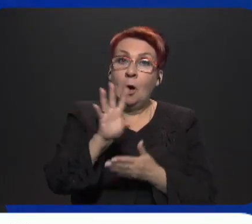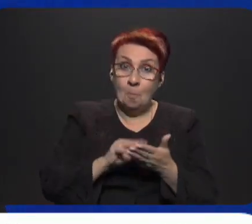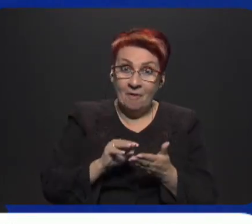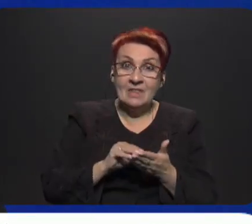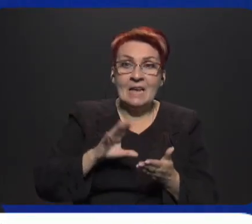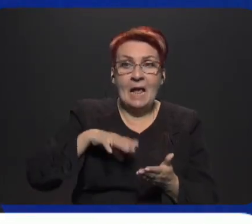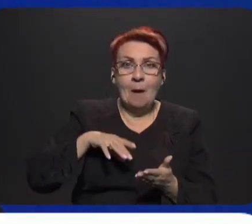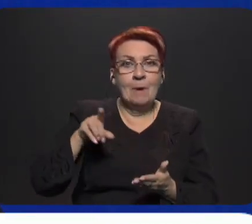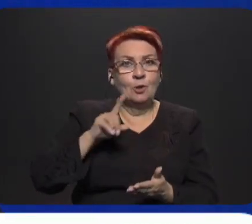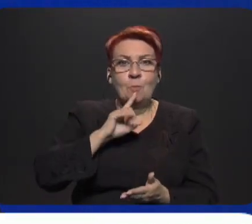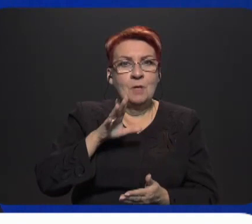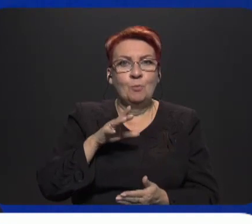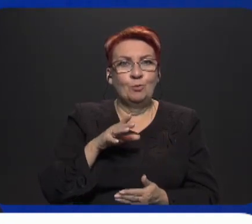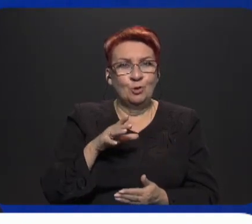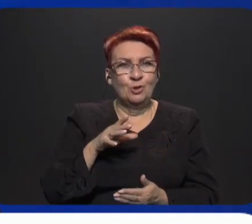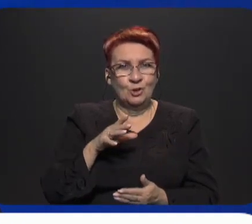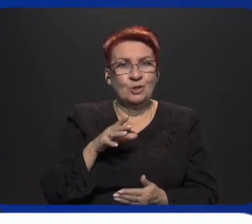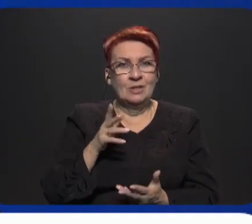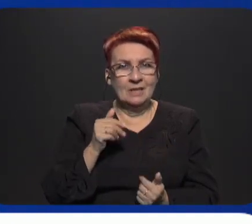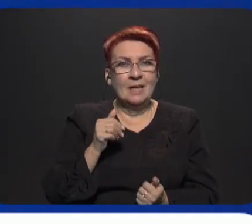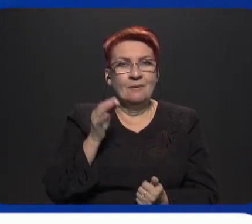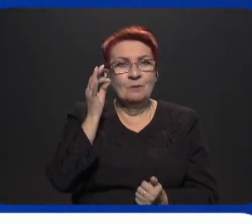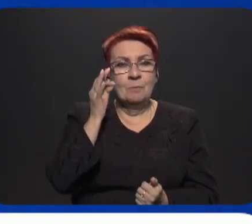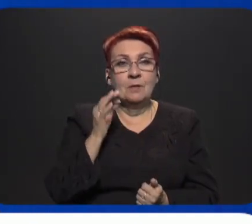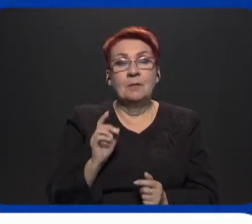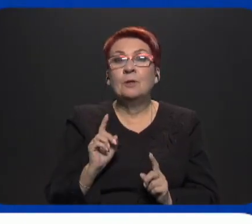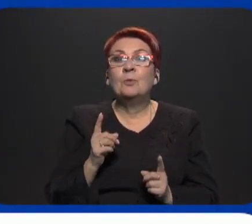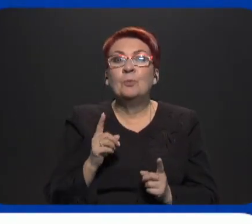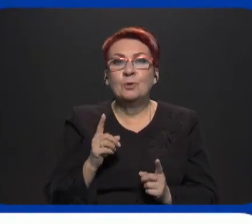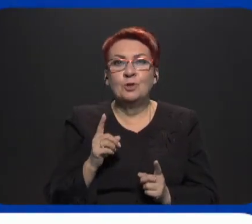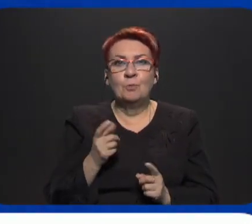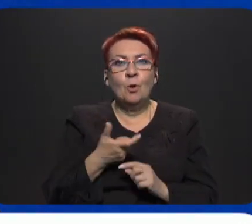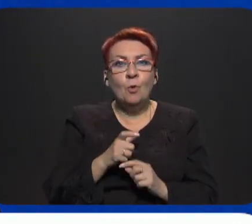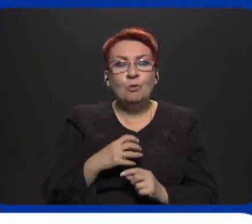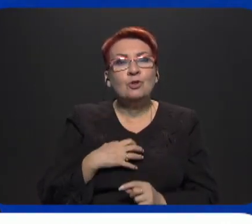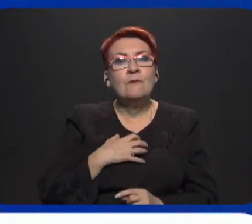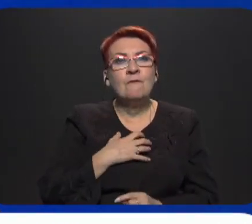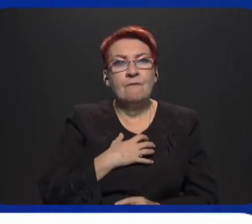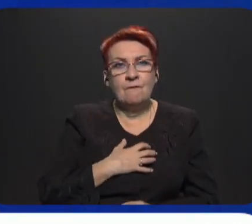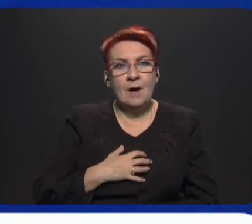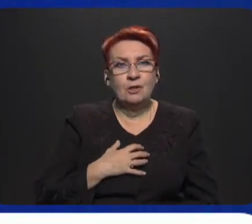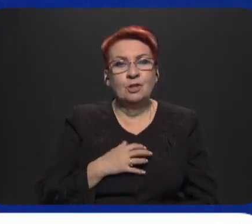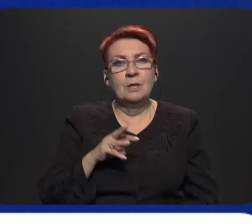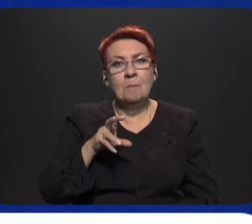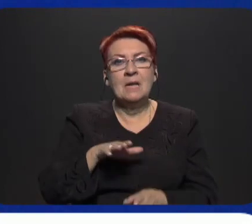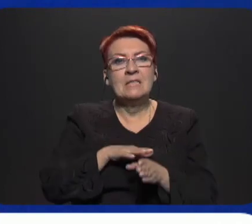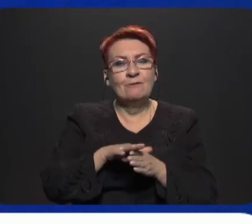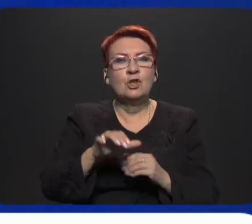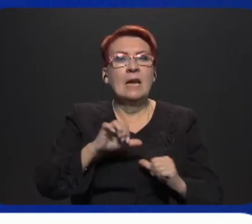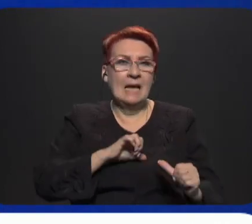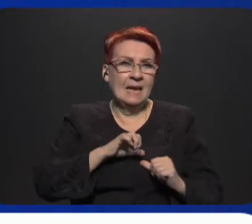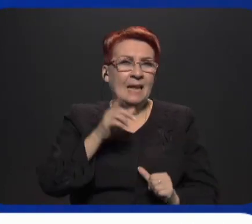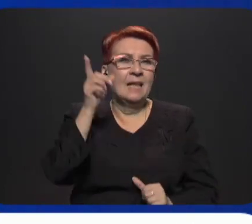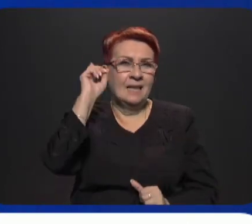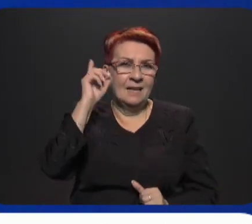а потом уже не будешь говорить. А почему? Потому что очень важно, мы совершали грехи. Если